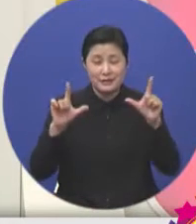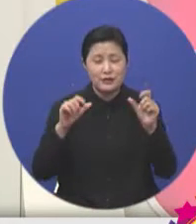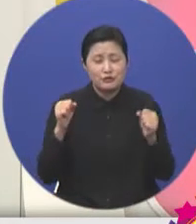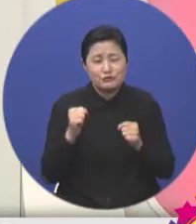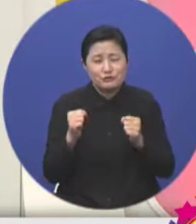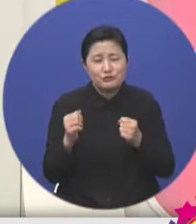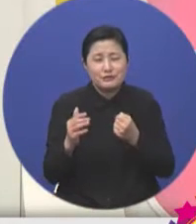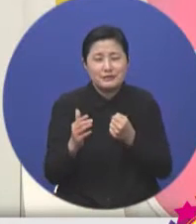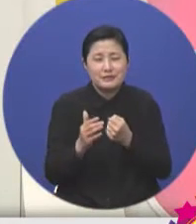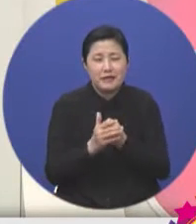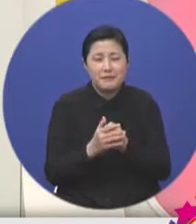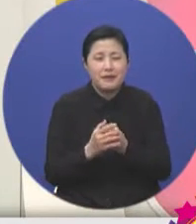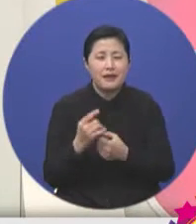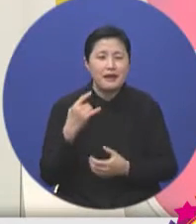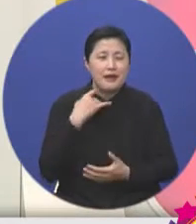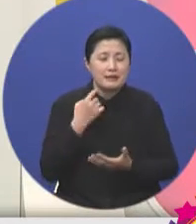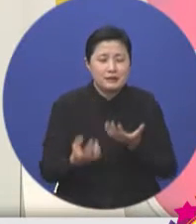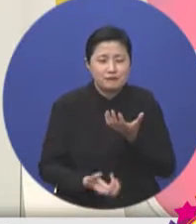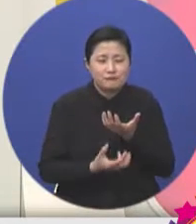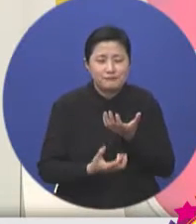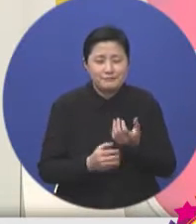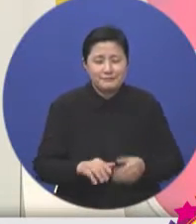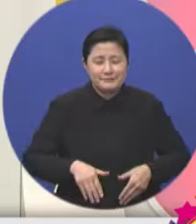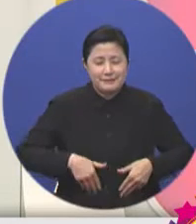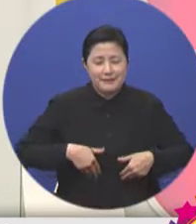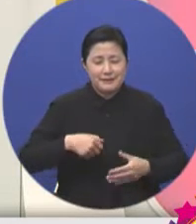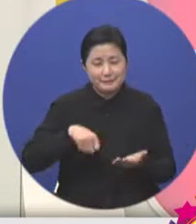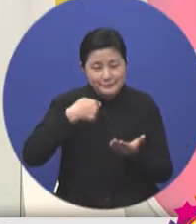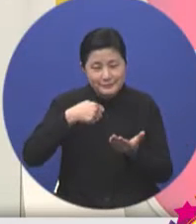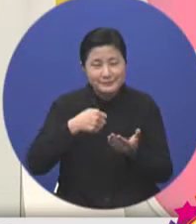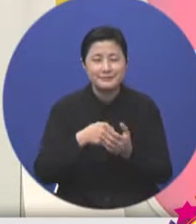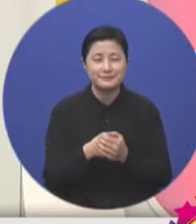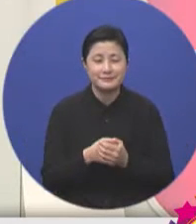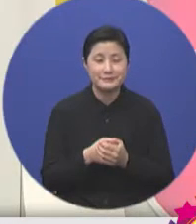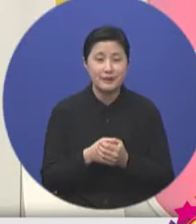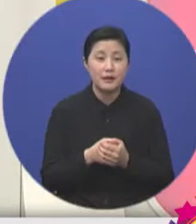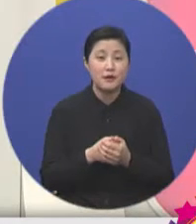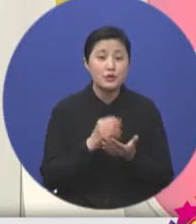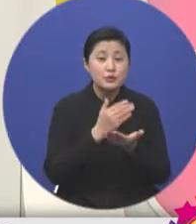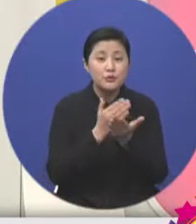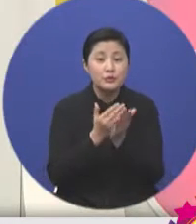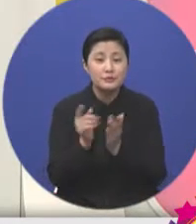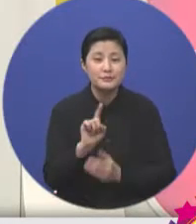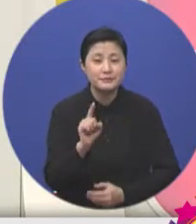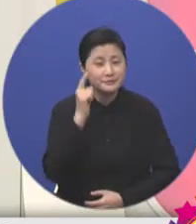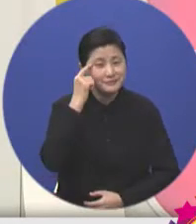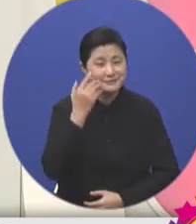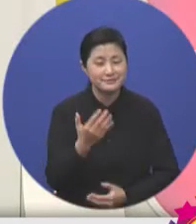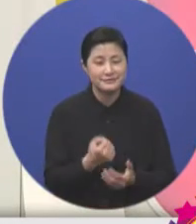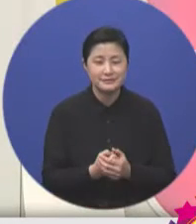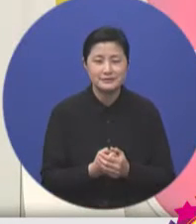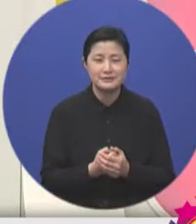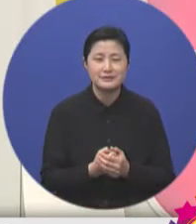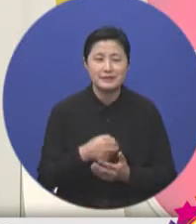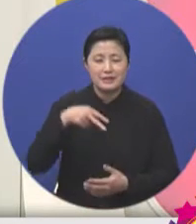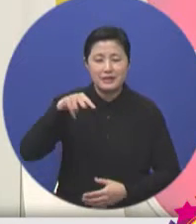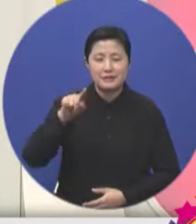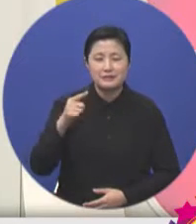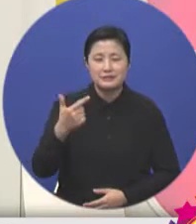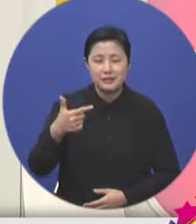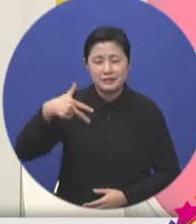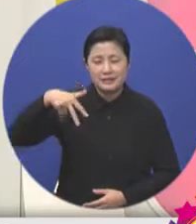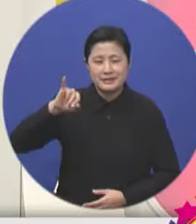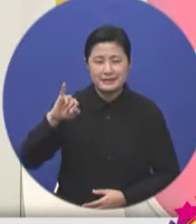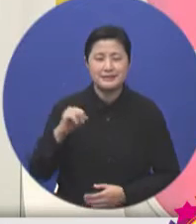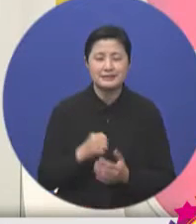추워서 오돌오돌 떨거다가 또 해장국 먹으면은. 혹시 해장국이 무슨 해장국이에요, 아버님? 선지 해장국이요.